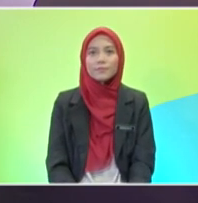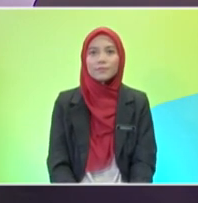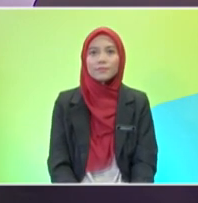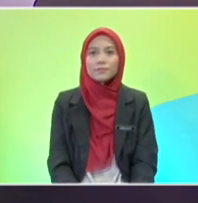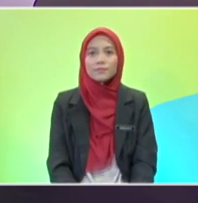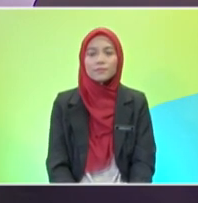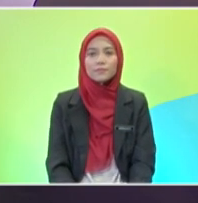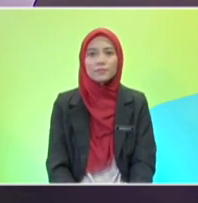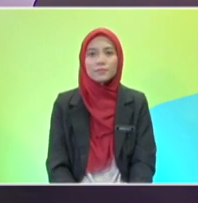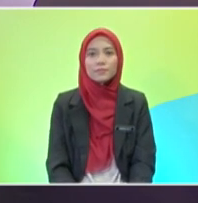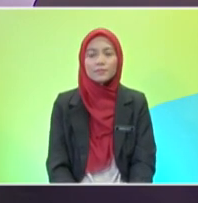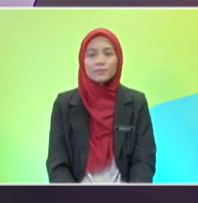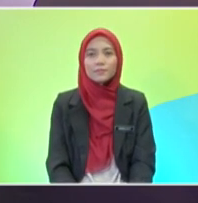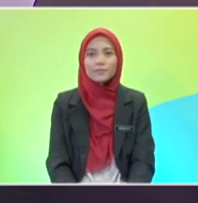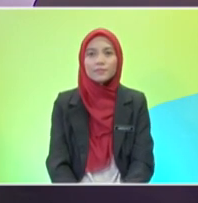contoh